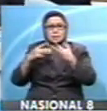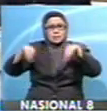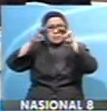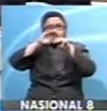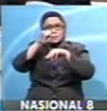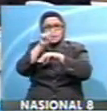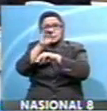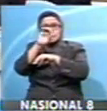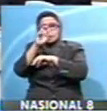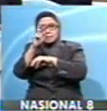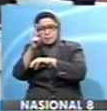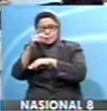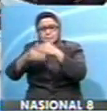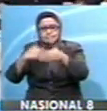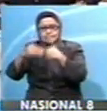Jamik sedang